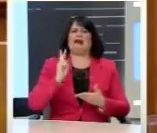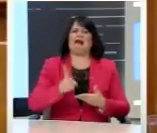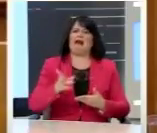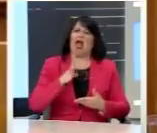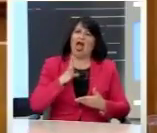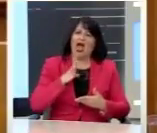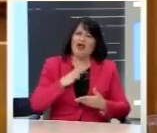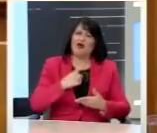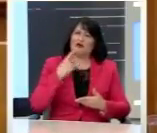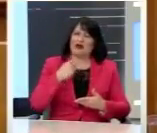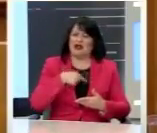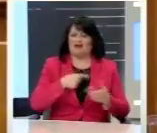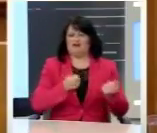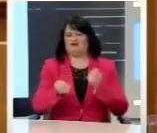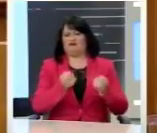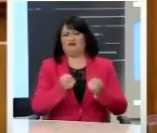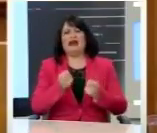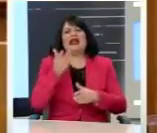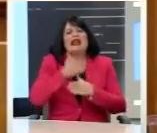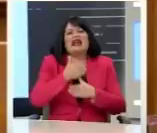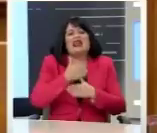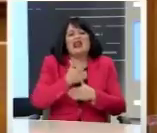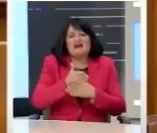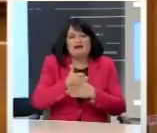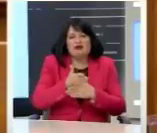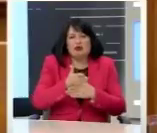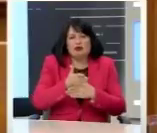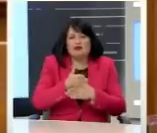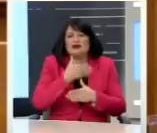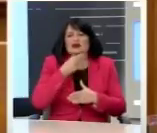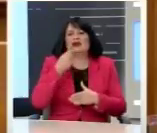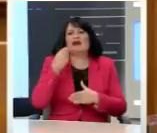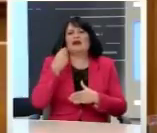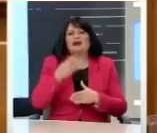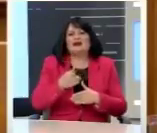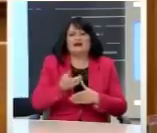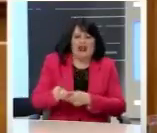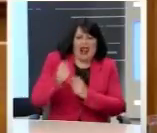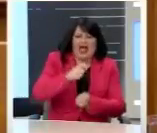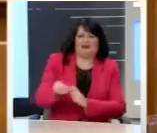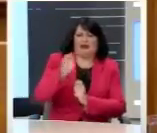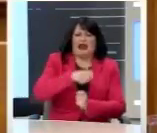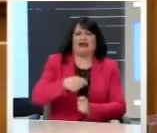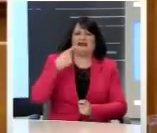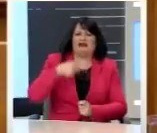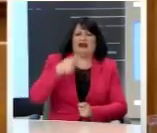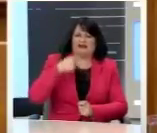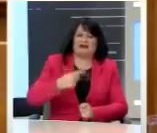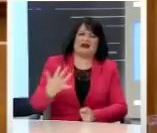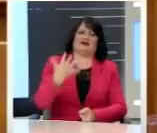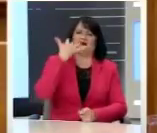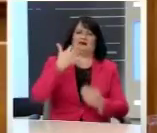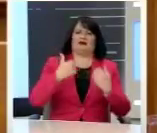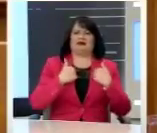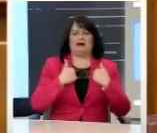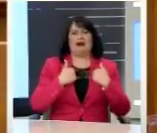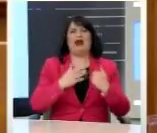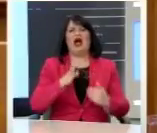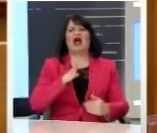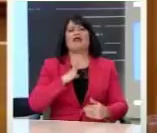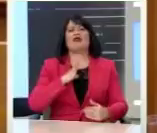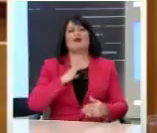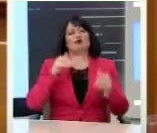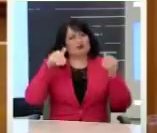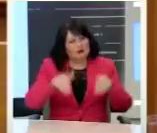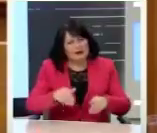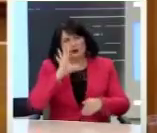δεν έχουν τα βατζίδες για να κρύψουν το πόσο εκδιδόμενοι είναι η λάσπη και η συκοφαντία που τολμούν να ρίχνουν απέναντι σε ανθρώπους που υπηρετούν